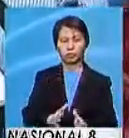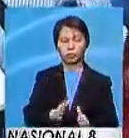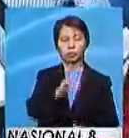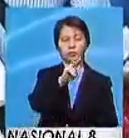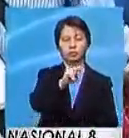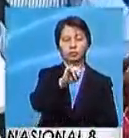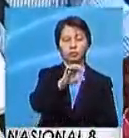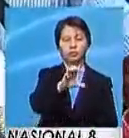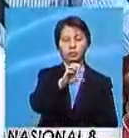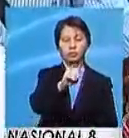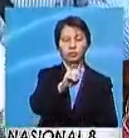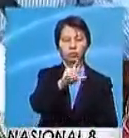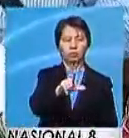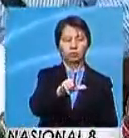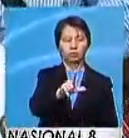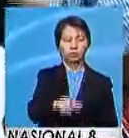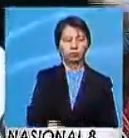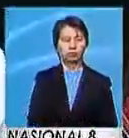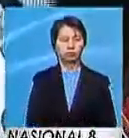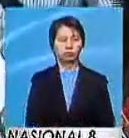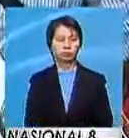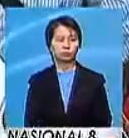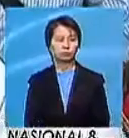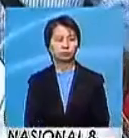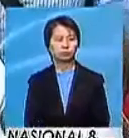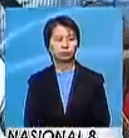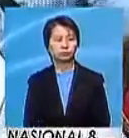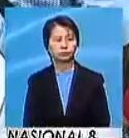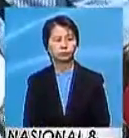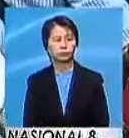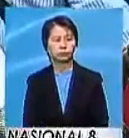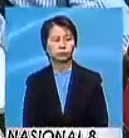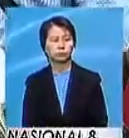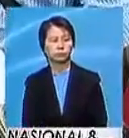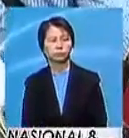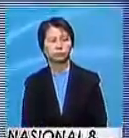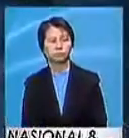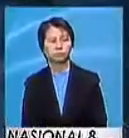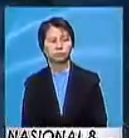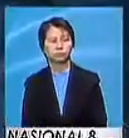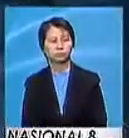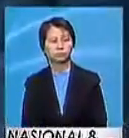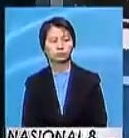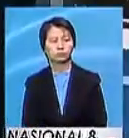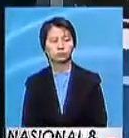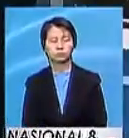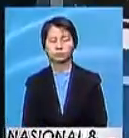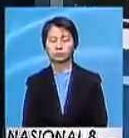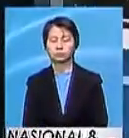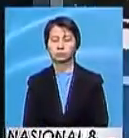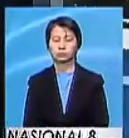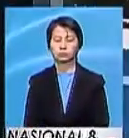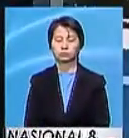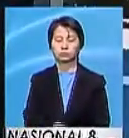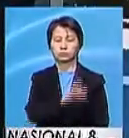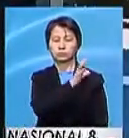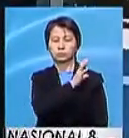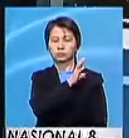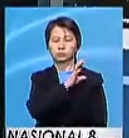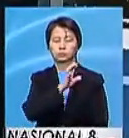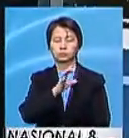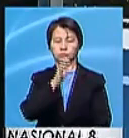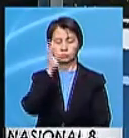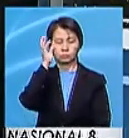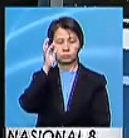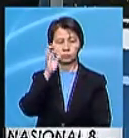negara, Dato' Nicole and David. Jurulatih Persatuan